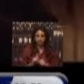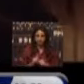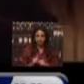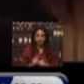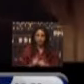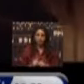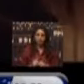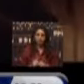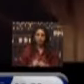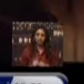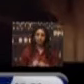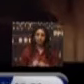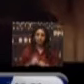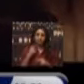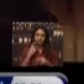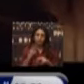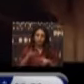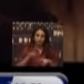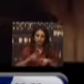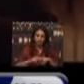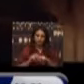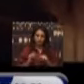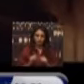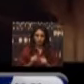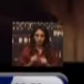وأخفف عنهم.